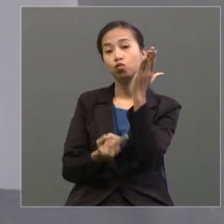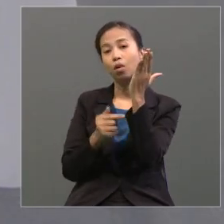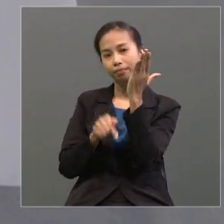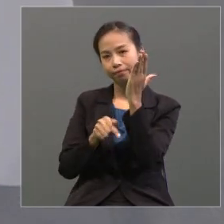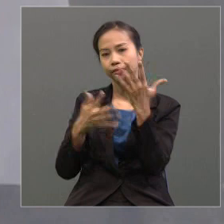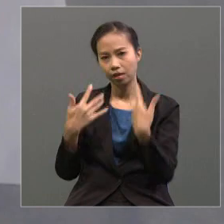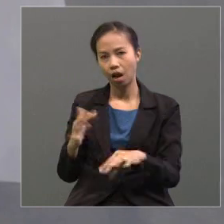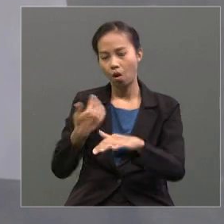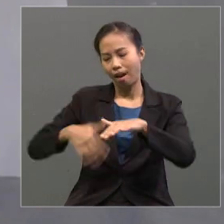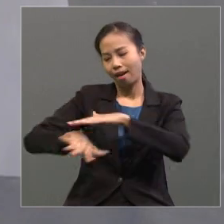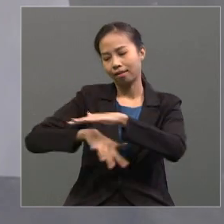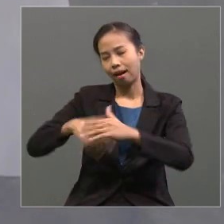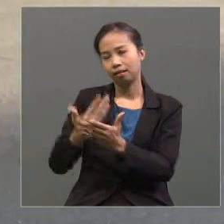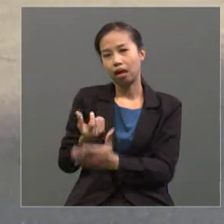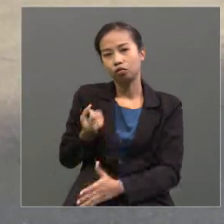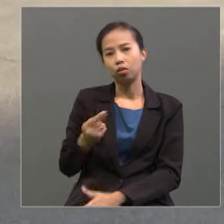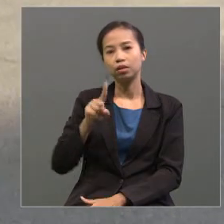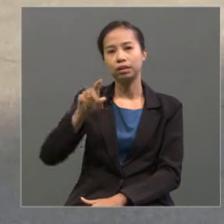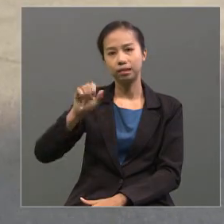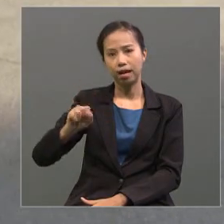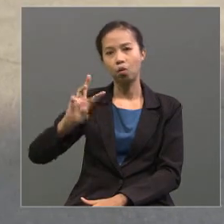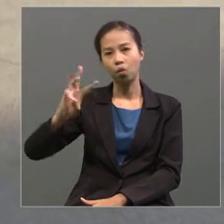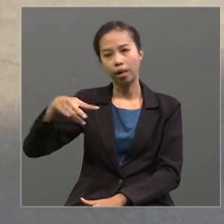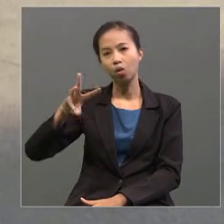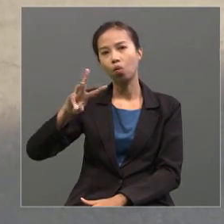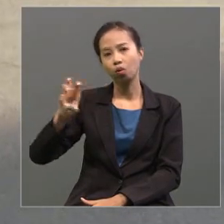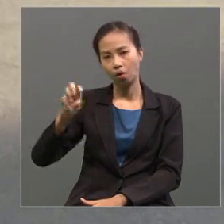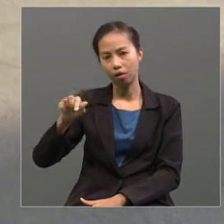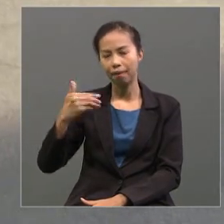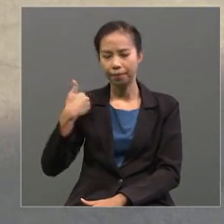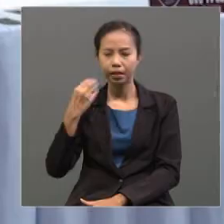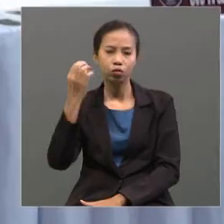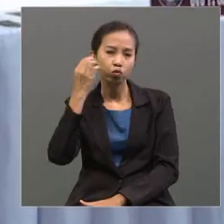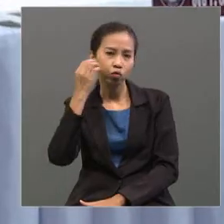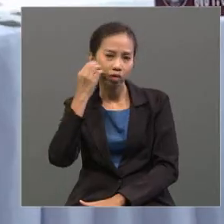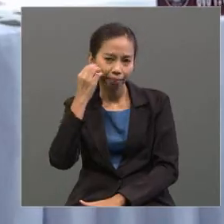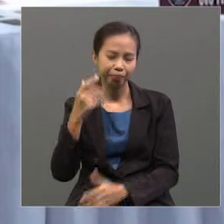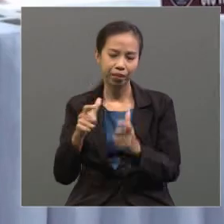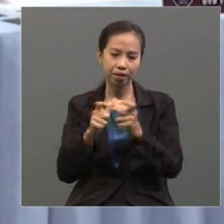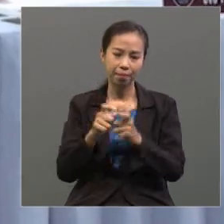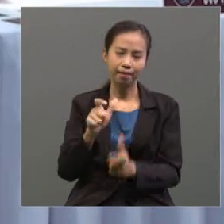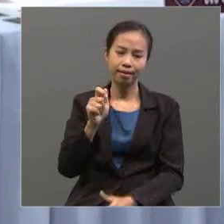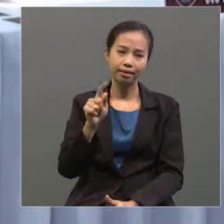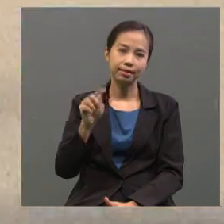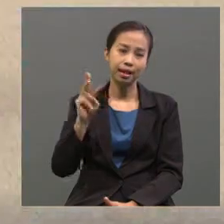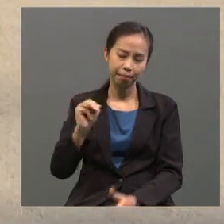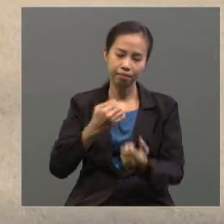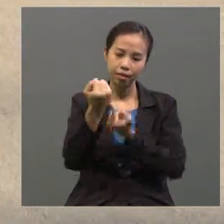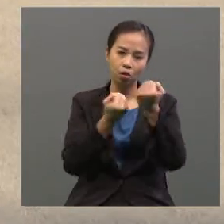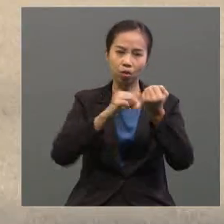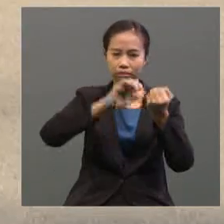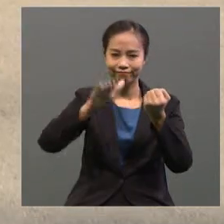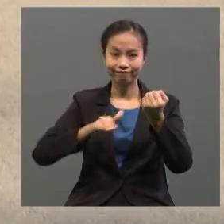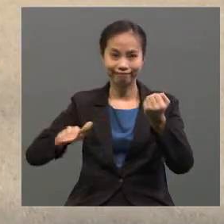พร้อมกับลองการเงินสดอยู่ที่1,650บาทมีโทรศัพท์มือถือบัตร ATMรวมถึงรถกระบะนะ